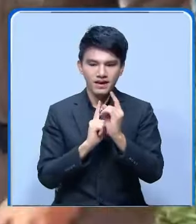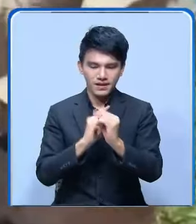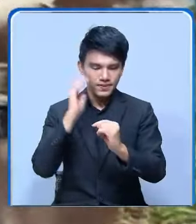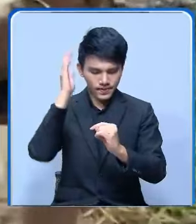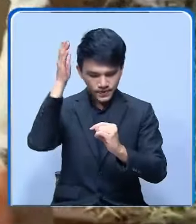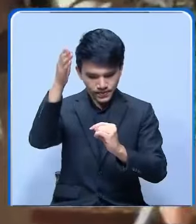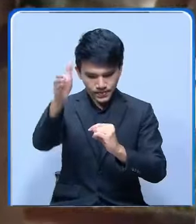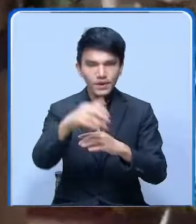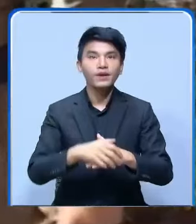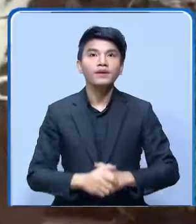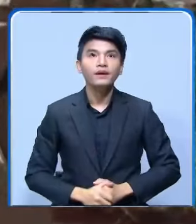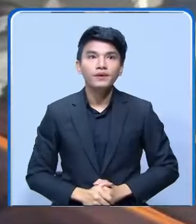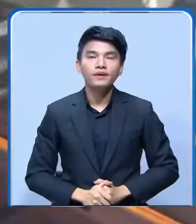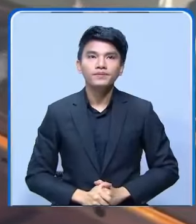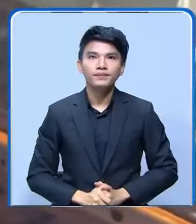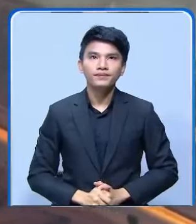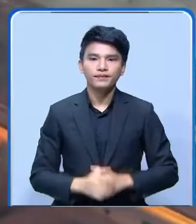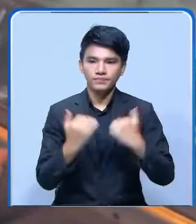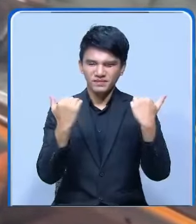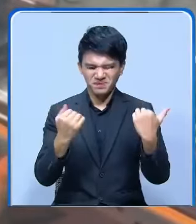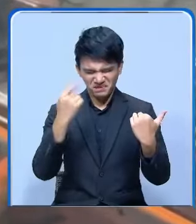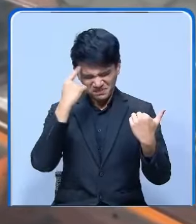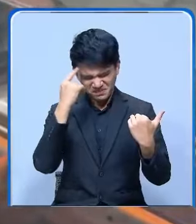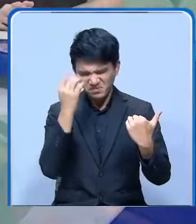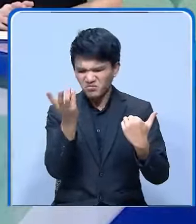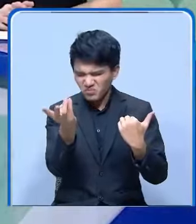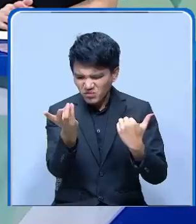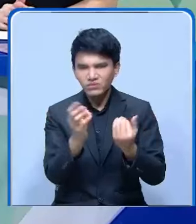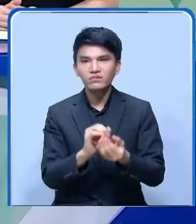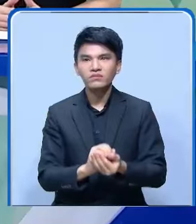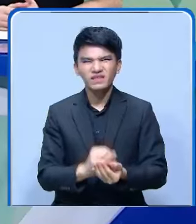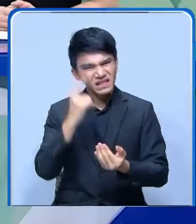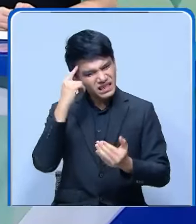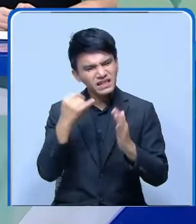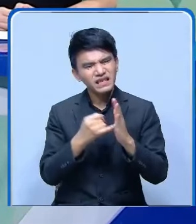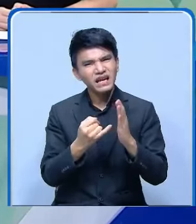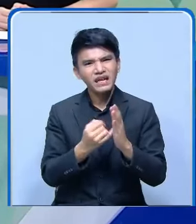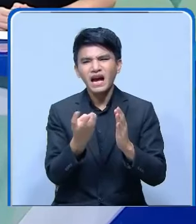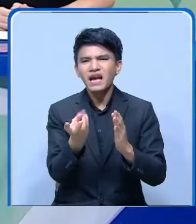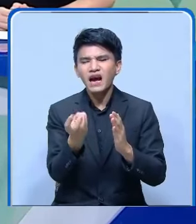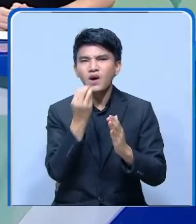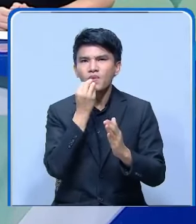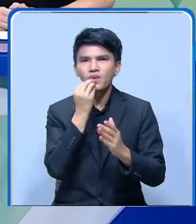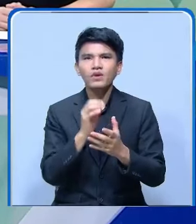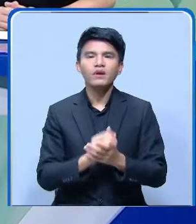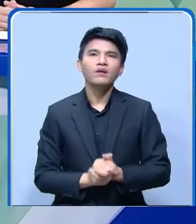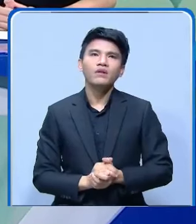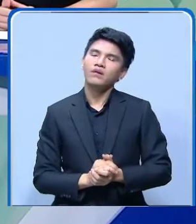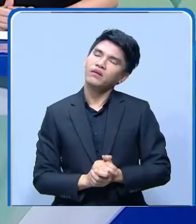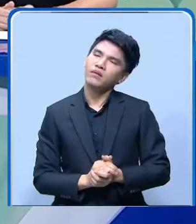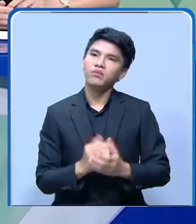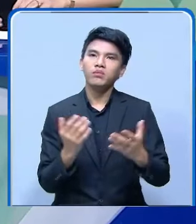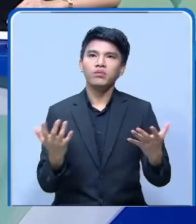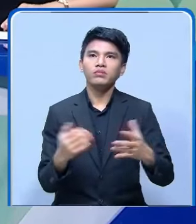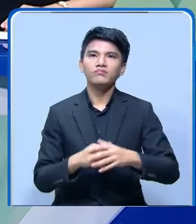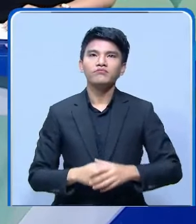ฎหมายต่อไปนะคะอันนี้คิดสั้นไปหรือเปล่าเนี่ย นั่นน่ะส ิคิดง่ายๆจะไปกินข้าวในคุกอะนะ ก่อเหตุแบบนี้เลย